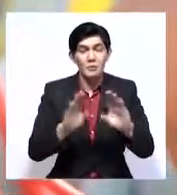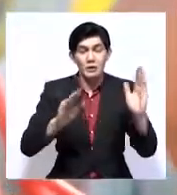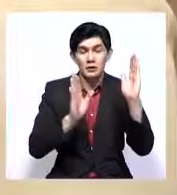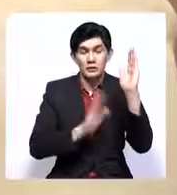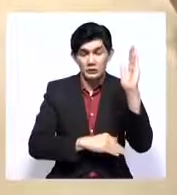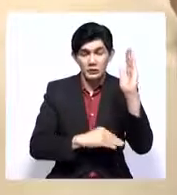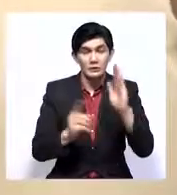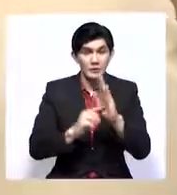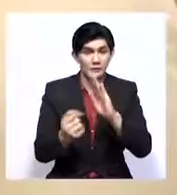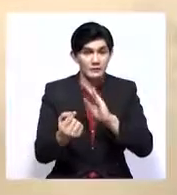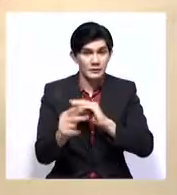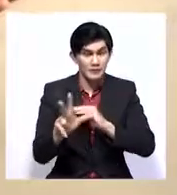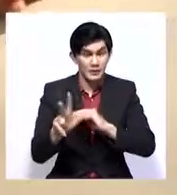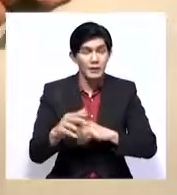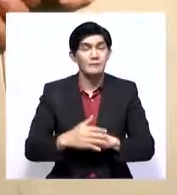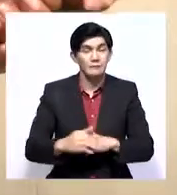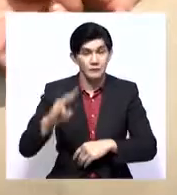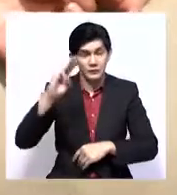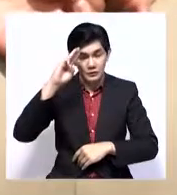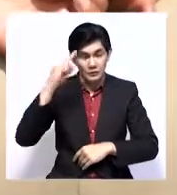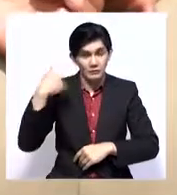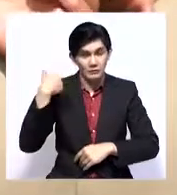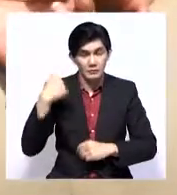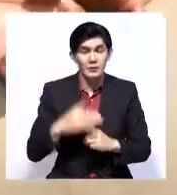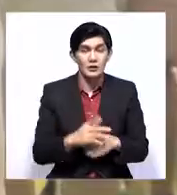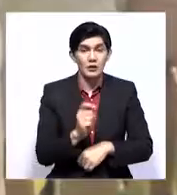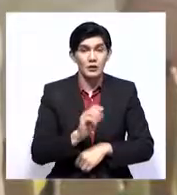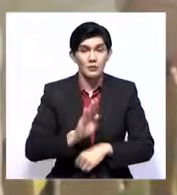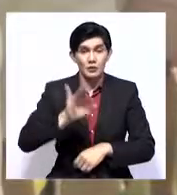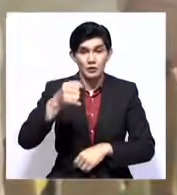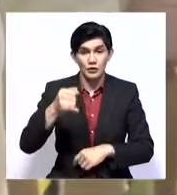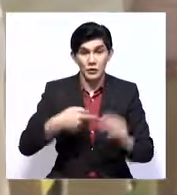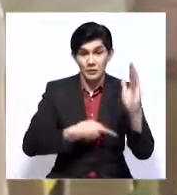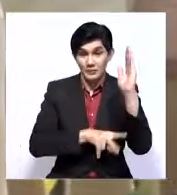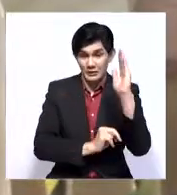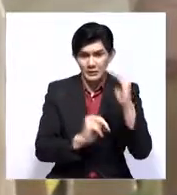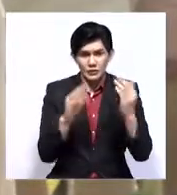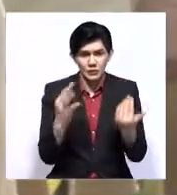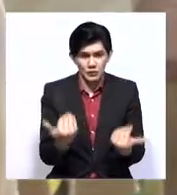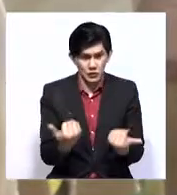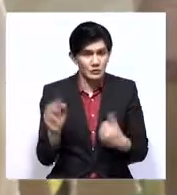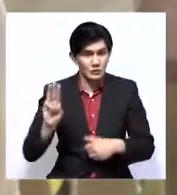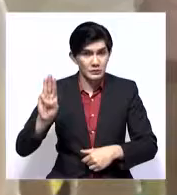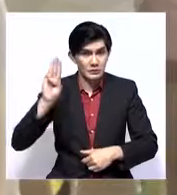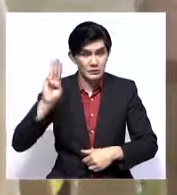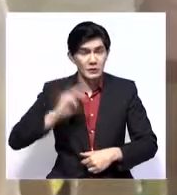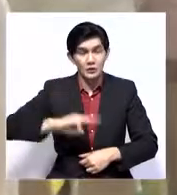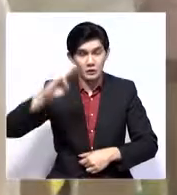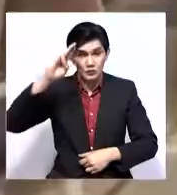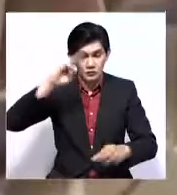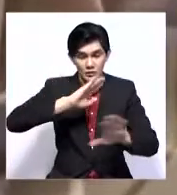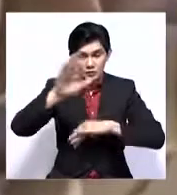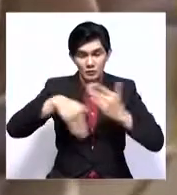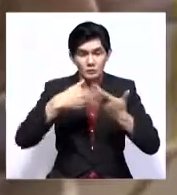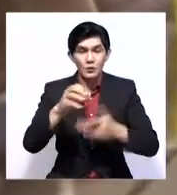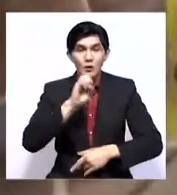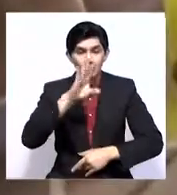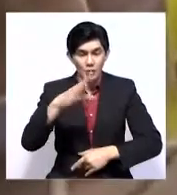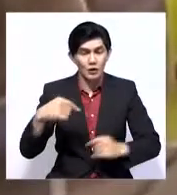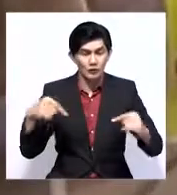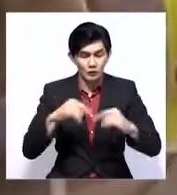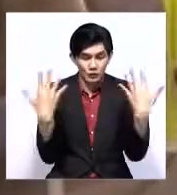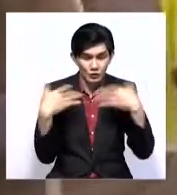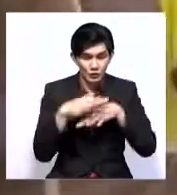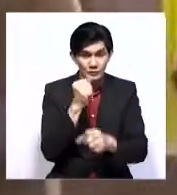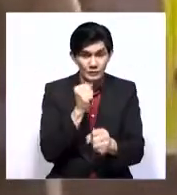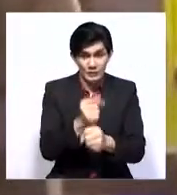ที่13ณสนามกีฬากลางองค์การบริหารส่วนจังหวัดปัตตานีถือเป็นอีกหนึ่งคำมั่นสัญญาที่ลูกเสือทุกคนให้ไว้และต้องถือร่วม